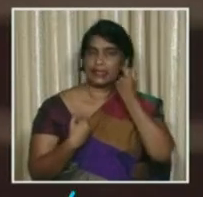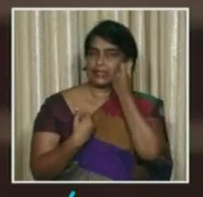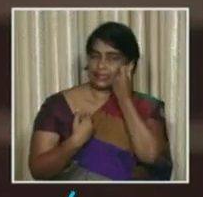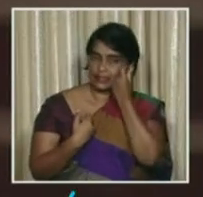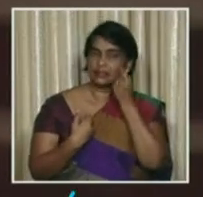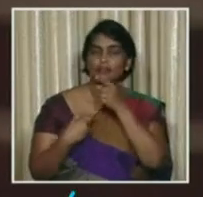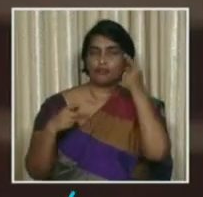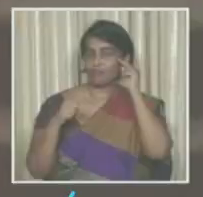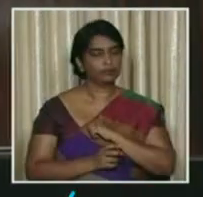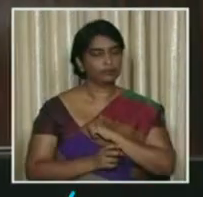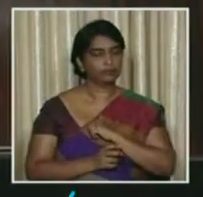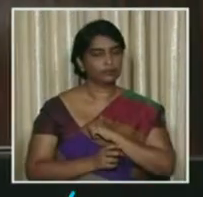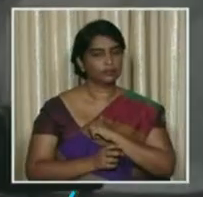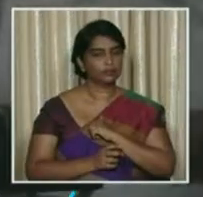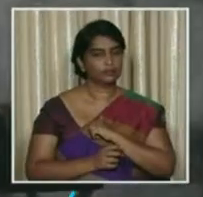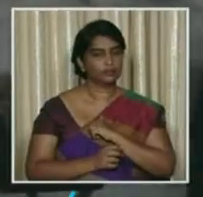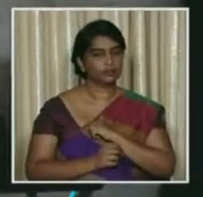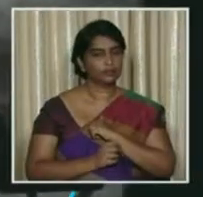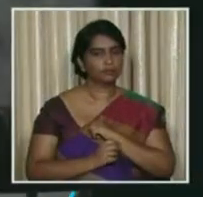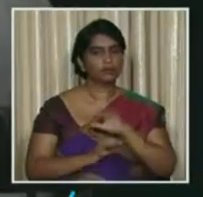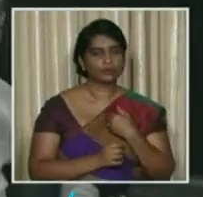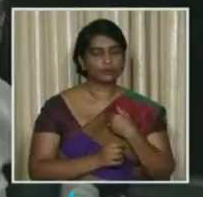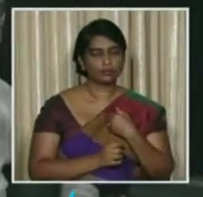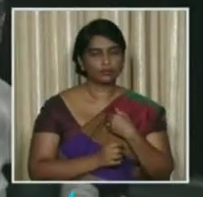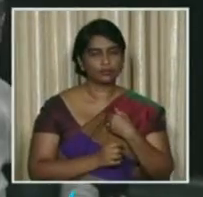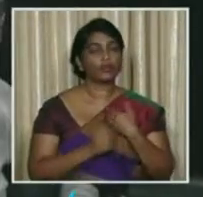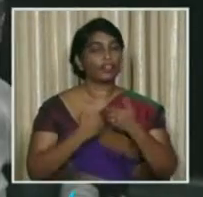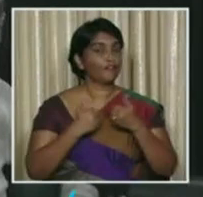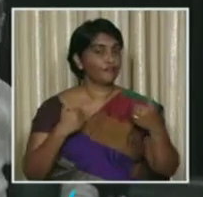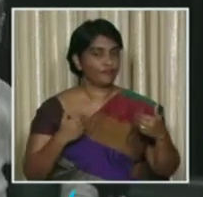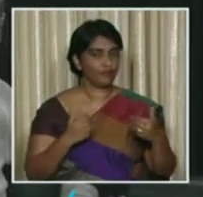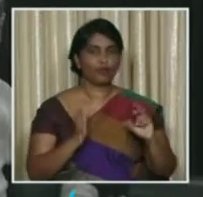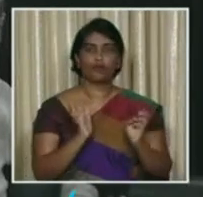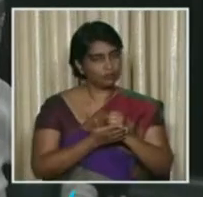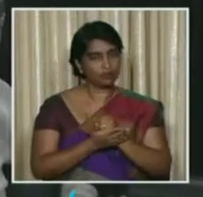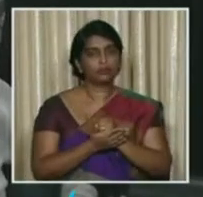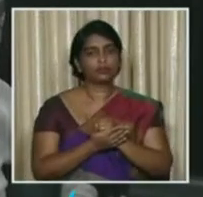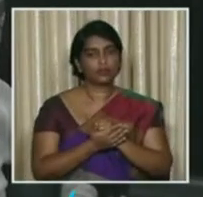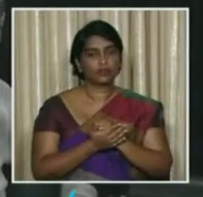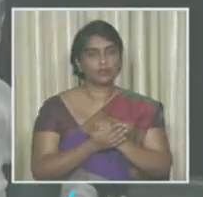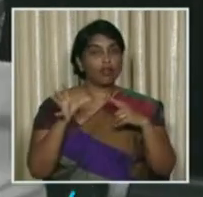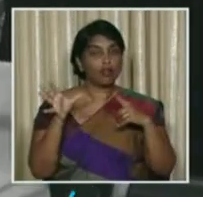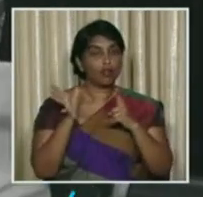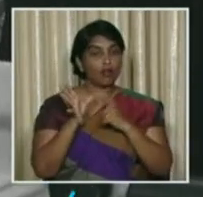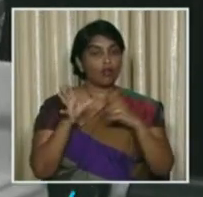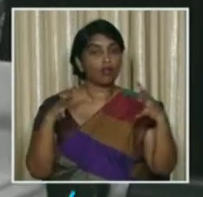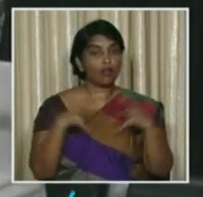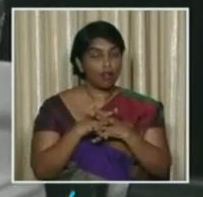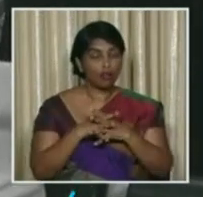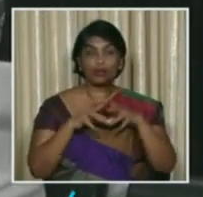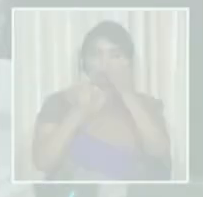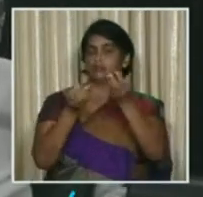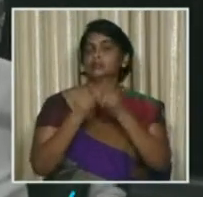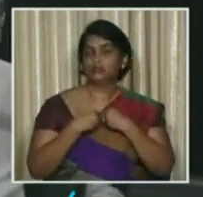මේ කාරණාව ඉදිරිපත් කරන්නේ. එහෙනම් සිලෙක්ට් කමිටි එකක් නවත්තන්න. ඔව් වෙනම කමිටුවක් පත් කරලා ඕ ෆර්ම්ස් වලින් එක්ස්ප්‍රෙෂන් ඔෆ්